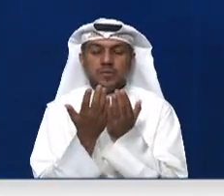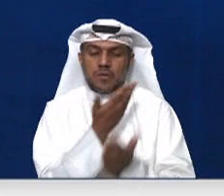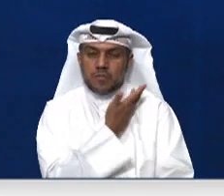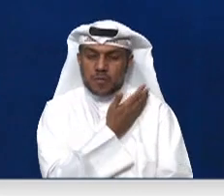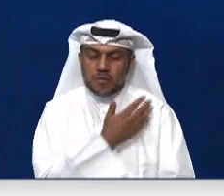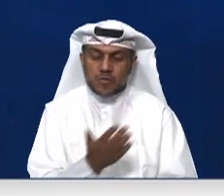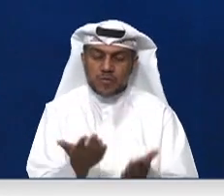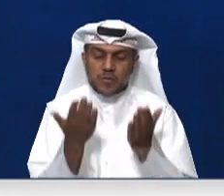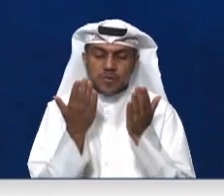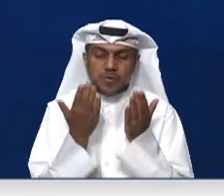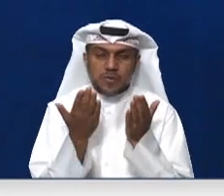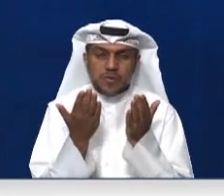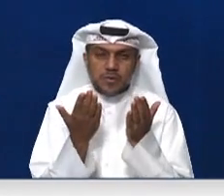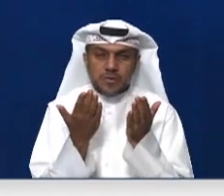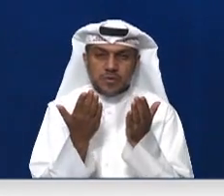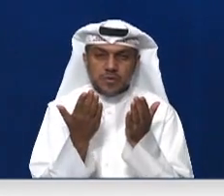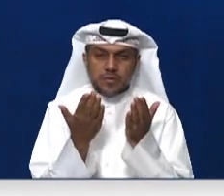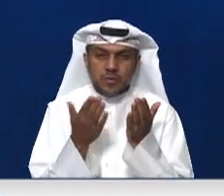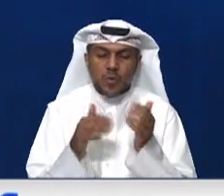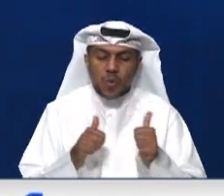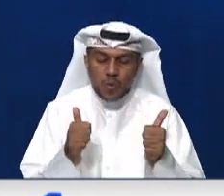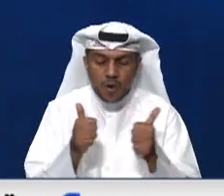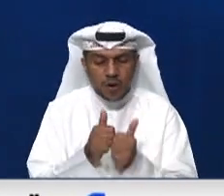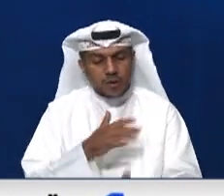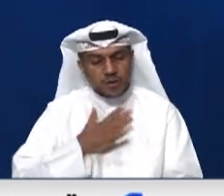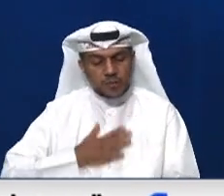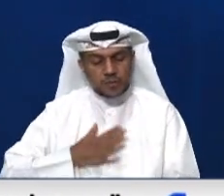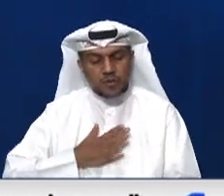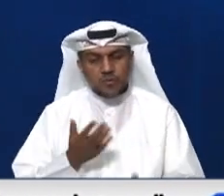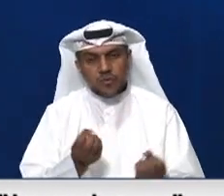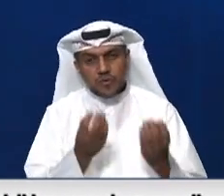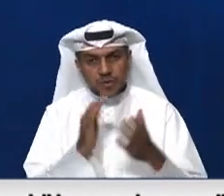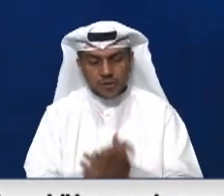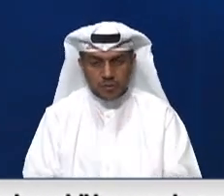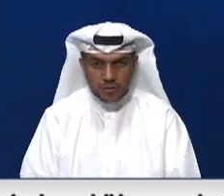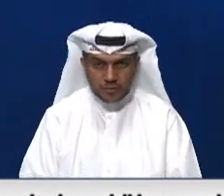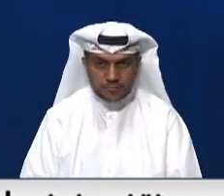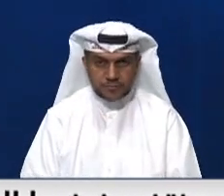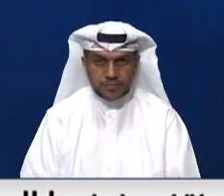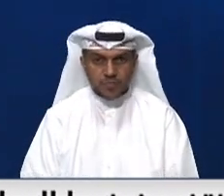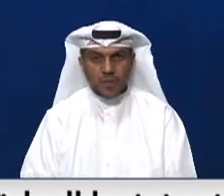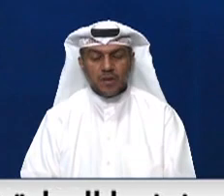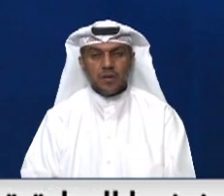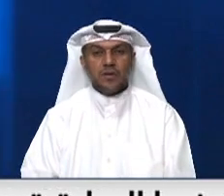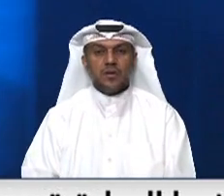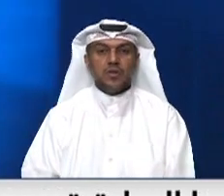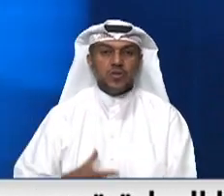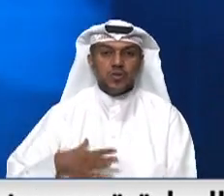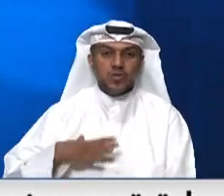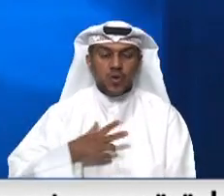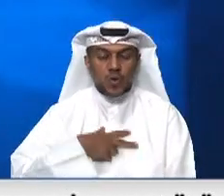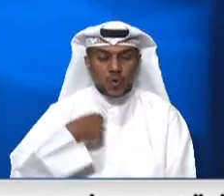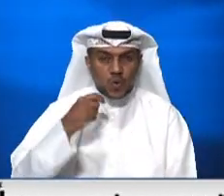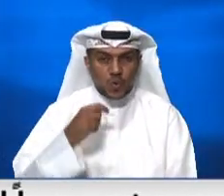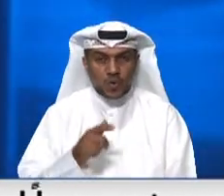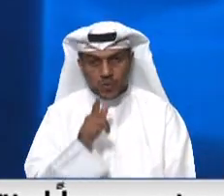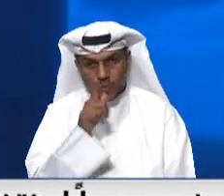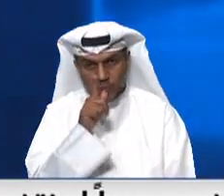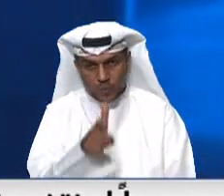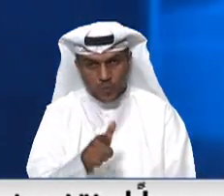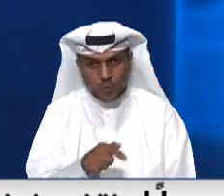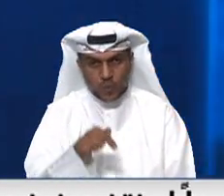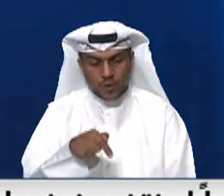مغفرته وأن يلهم ذويه جميل الصبر والسلوان. كما أكد الشيخ سالم الصباح على أن هذا